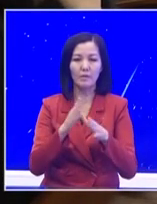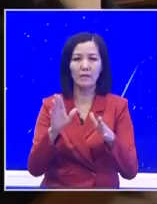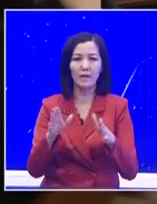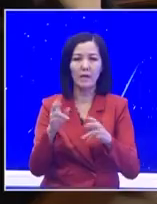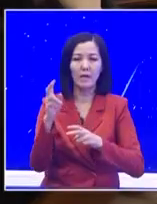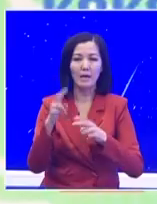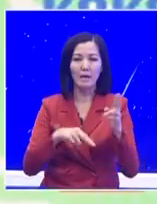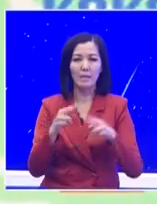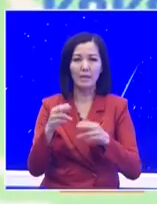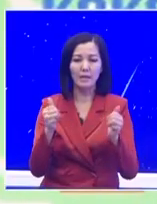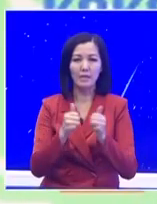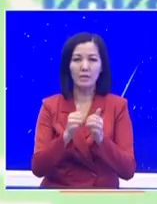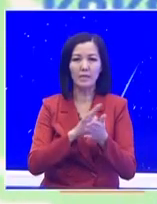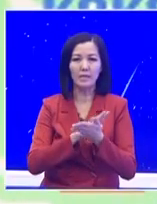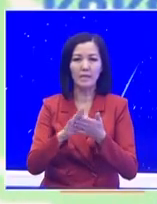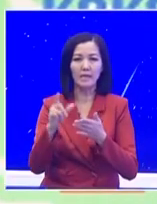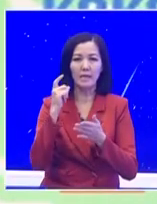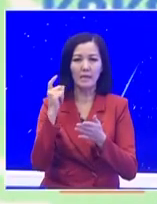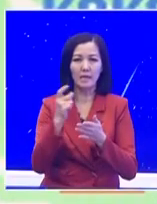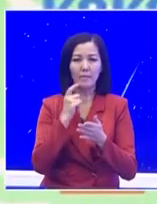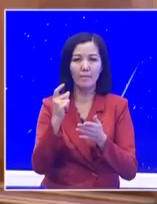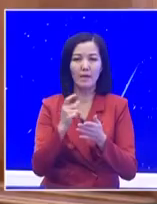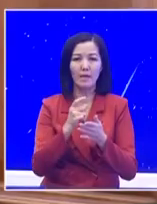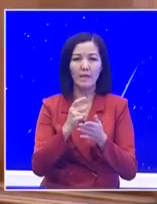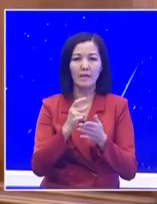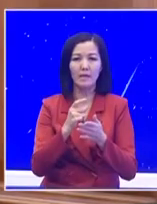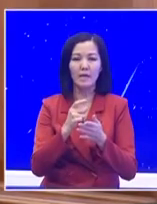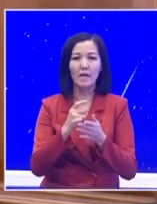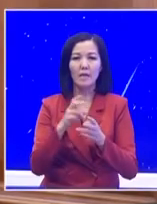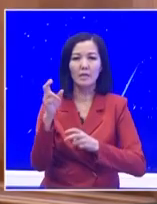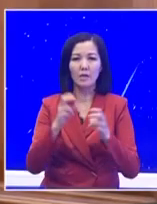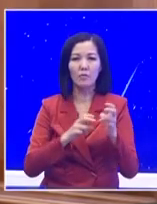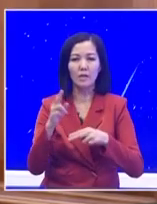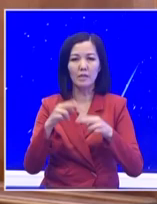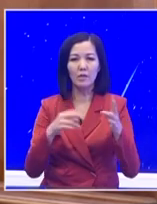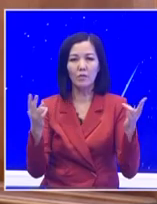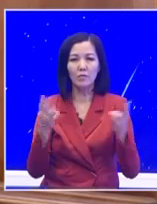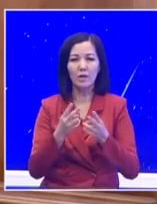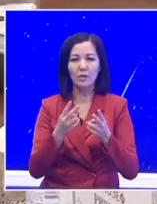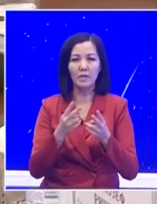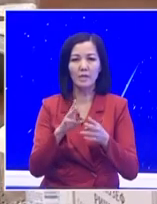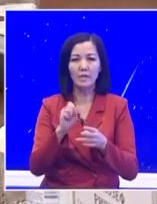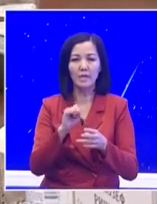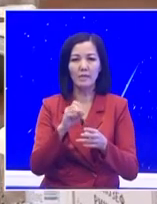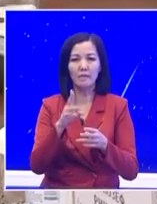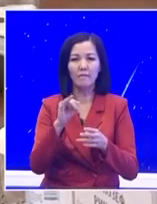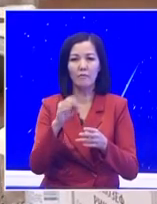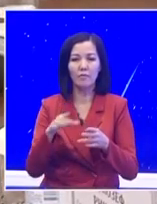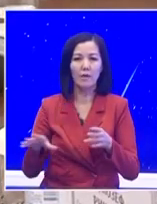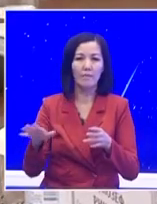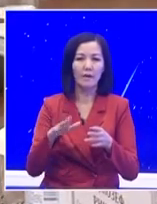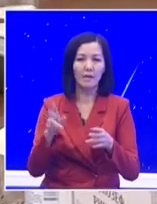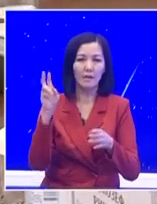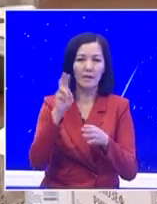маңында санитария, химия, картон, қалбыр өнімдері зауыттары салынуы заңды. Қысқасы, Tyson Foods қай аймаққа